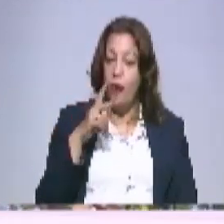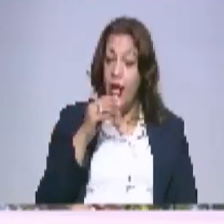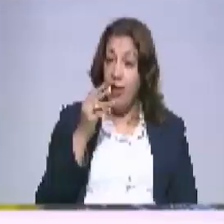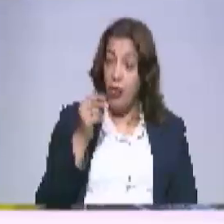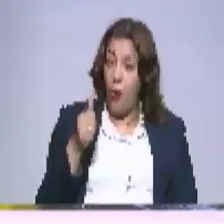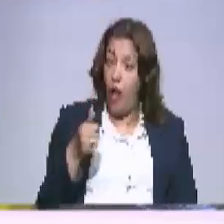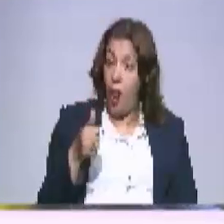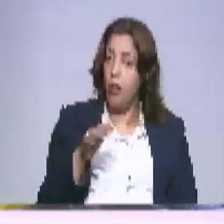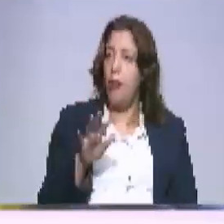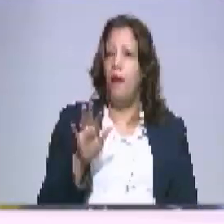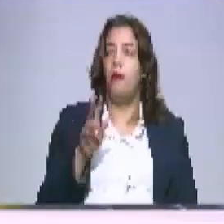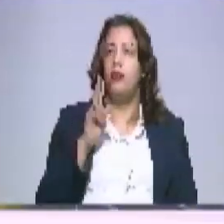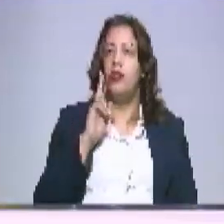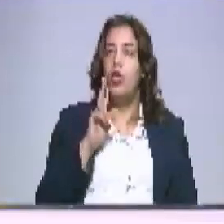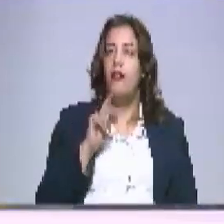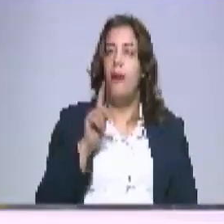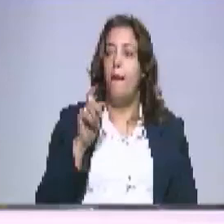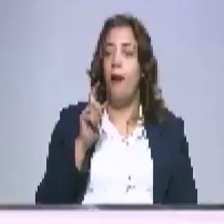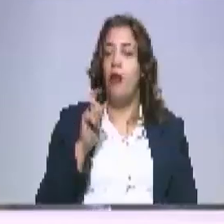خالص.